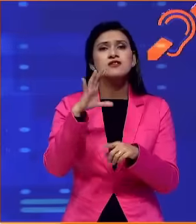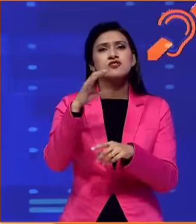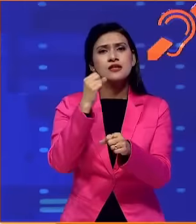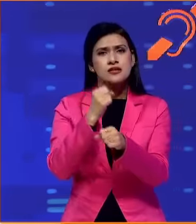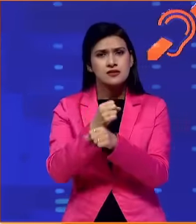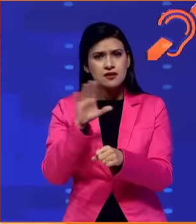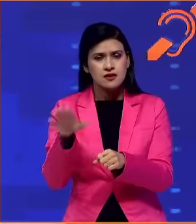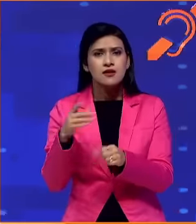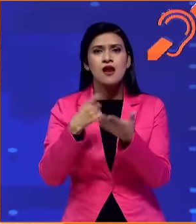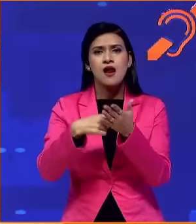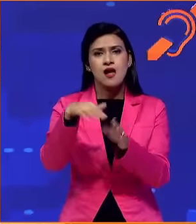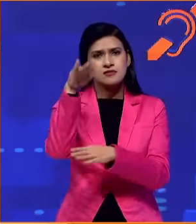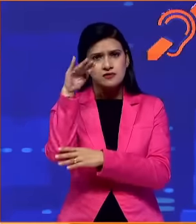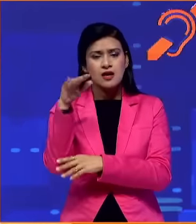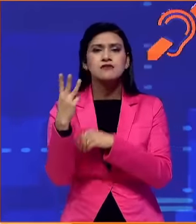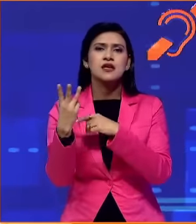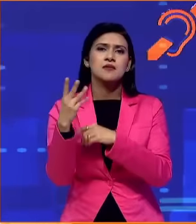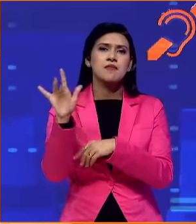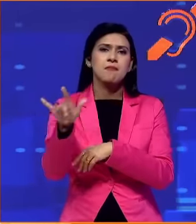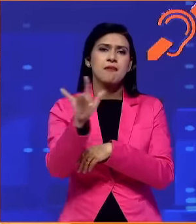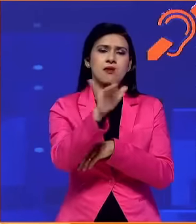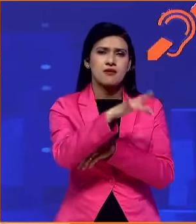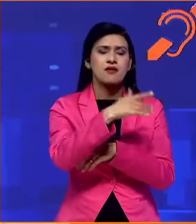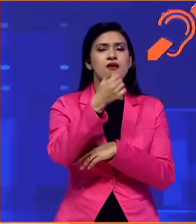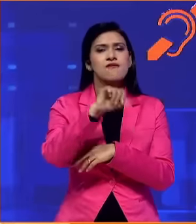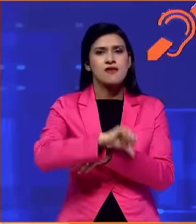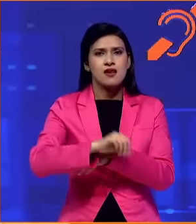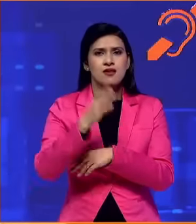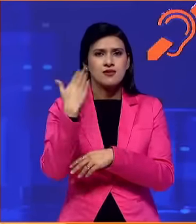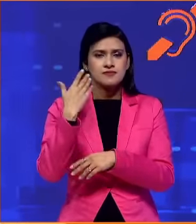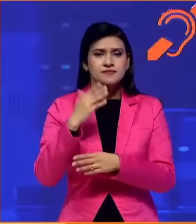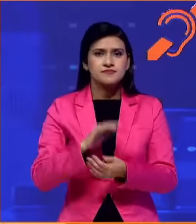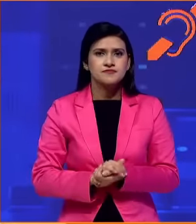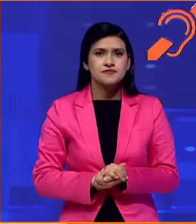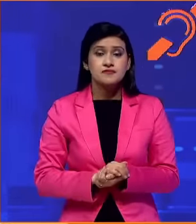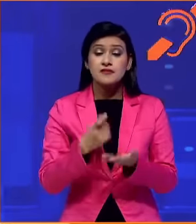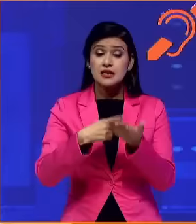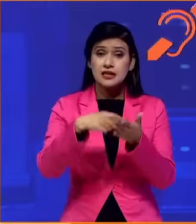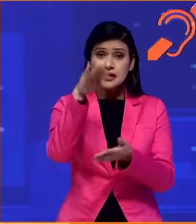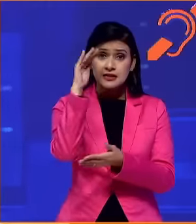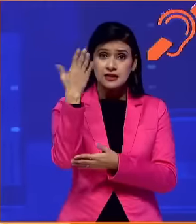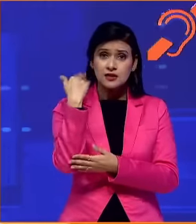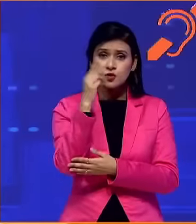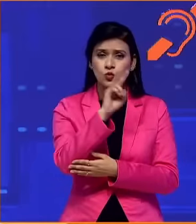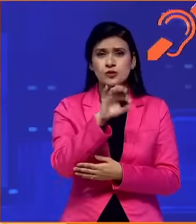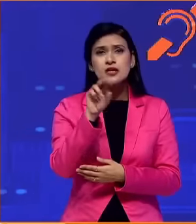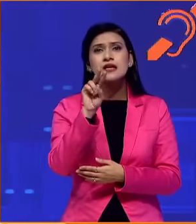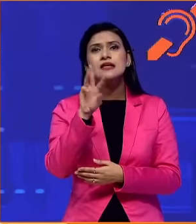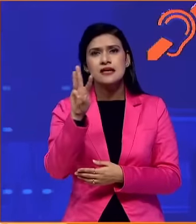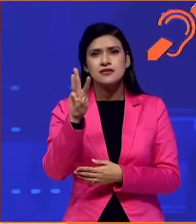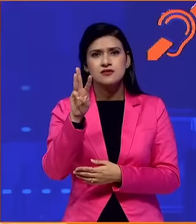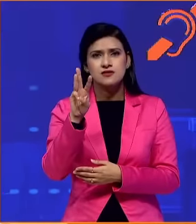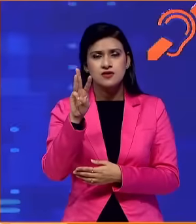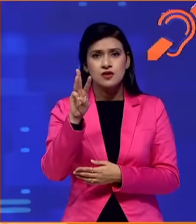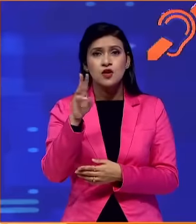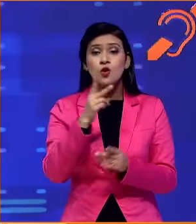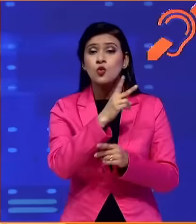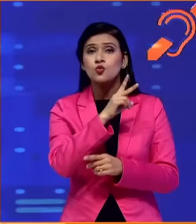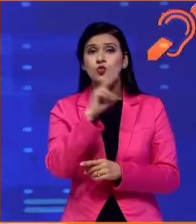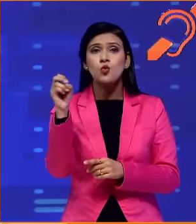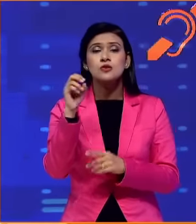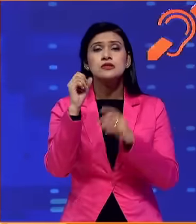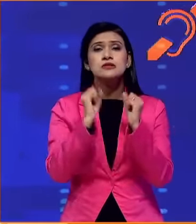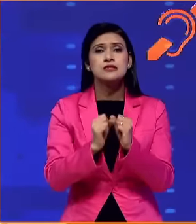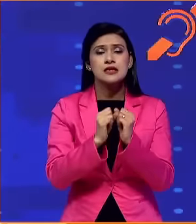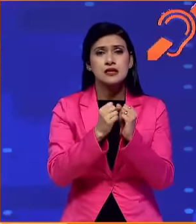मेंहमचुनावहारगए।और रजतजी,राजस्थानमें2023मेंहमारेपास 200विधानसभासीटेंहैं।इस